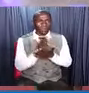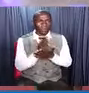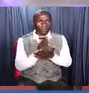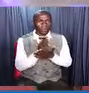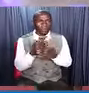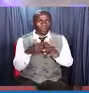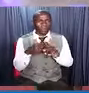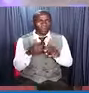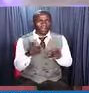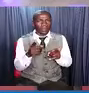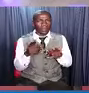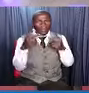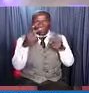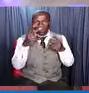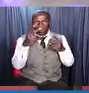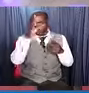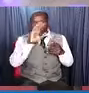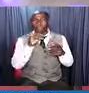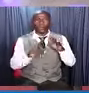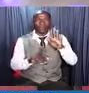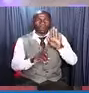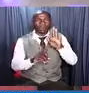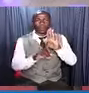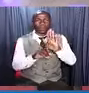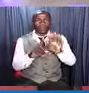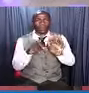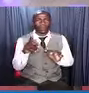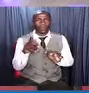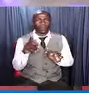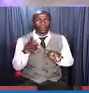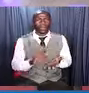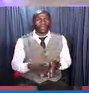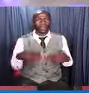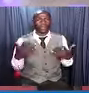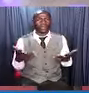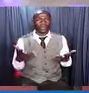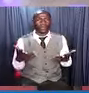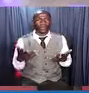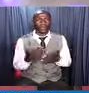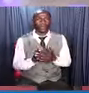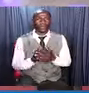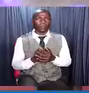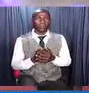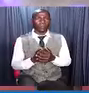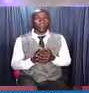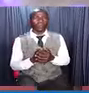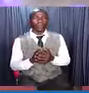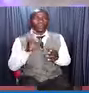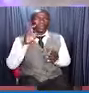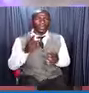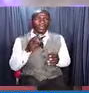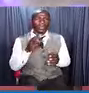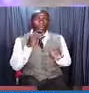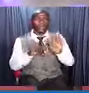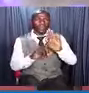truly. Lakini utaona hajidhihirishi. But he'll not manifest himself. Hallelujah. Hallelujah. Hata dhihirika kwako. He'll